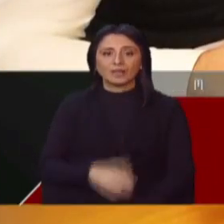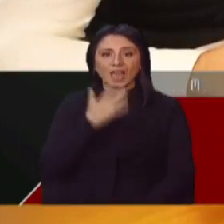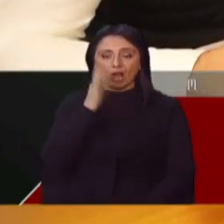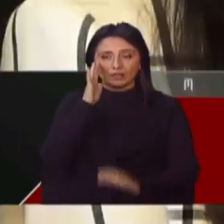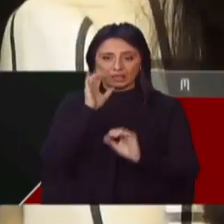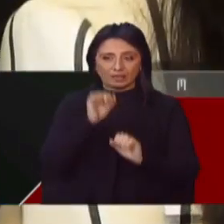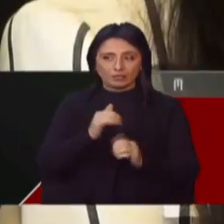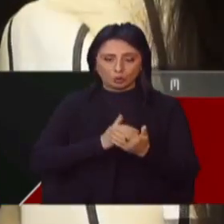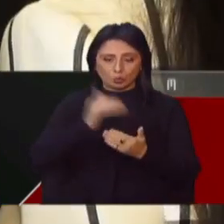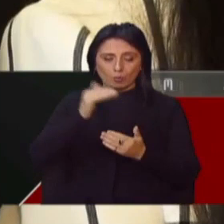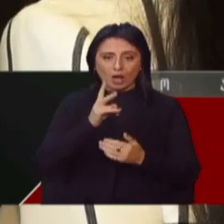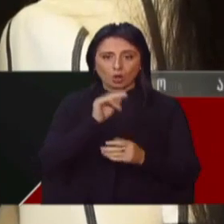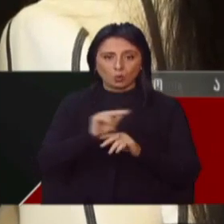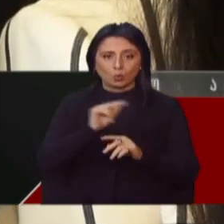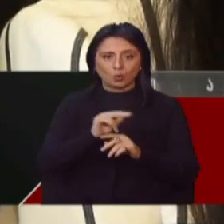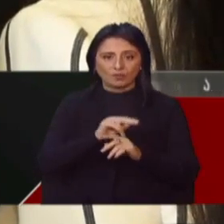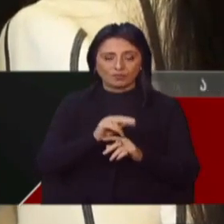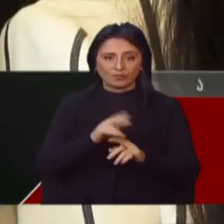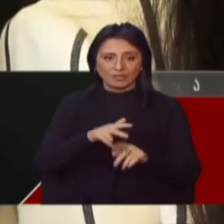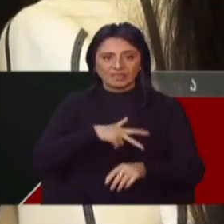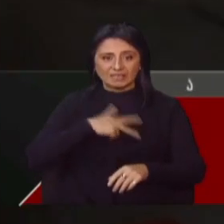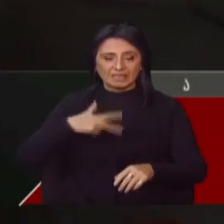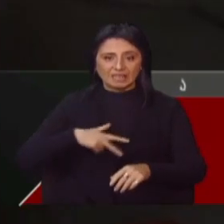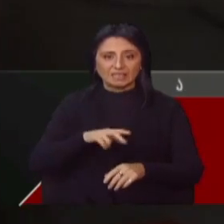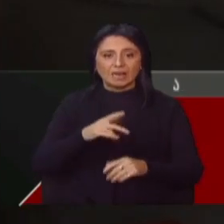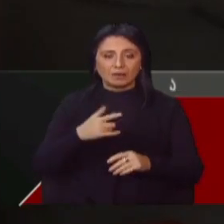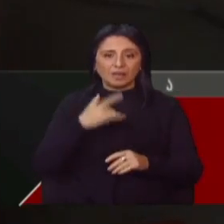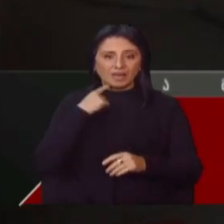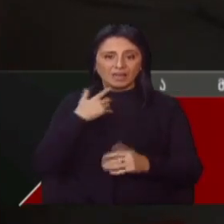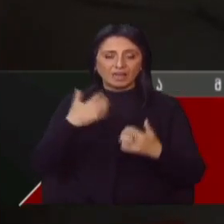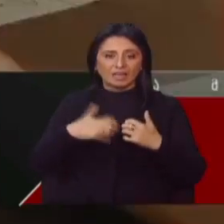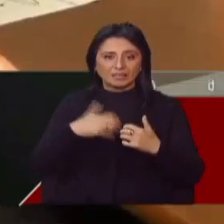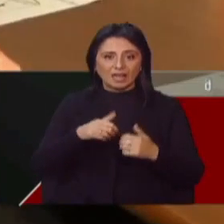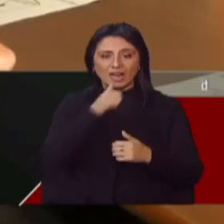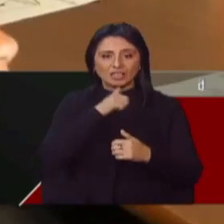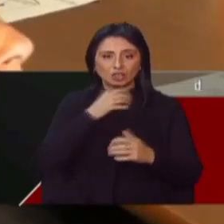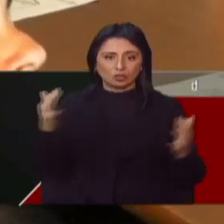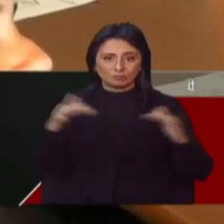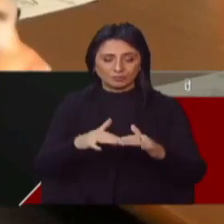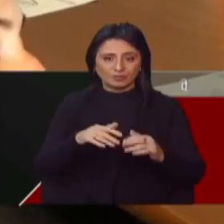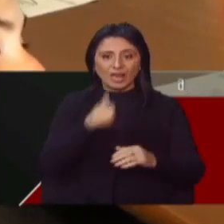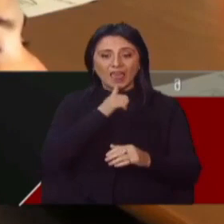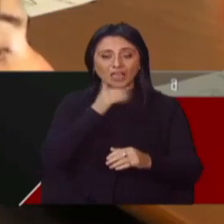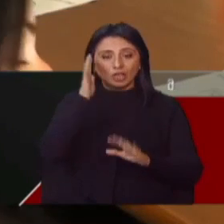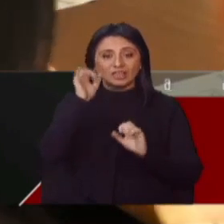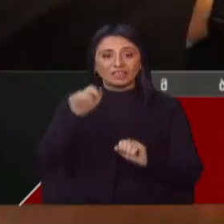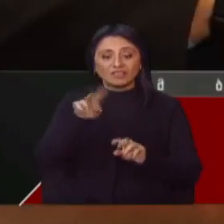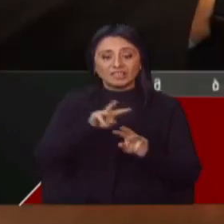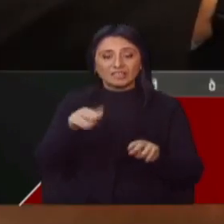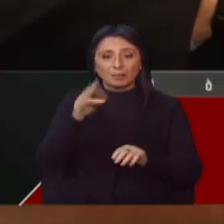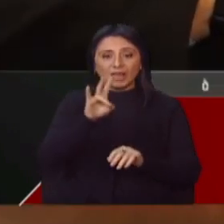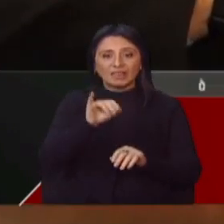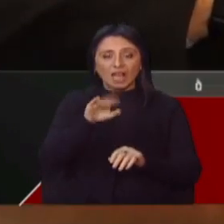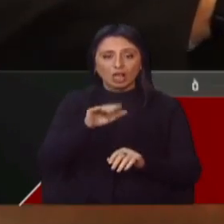ეროვნული თავდაცვის უმაღლესი კურსი სკანდინავიისა და ბალტიისპირეთის ქვეყნების კურსების მოდელზე ჩამოყალიბდა და ესტონეთის თავდაცვის სამინისტროსა და